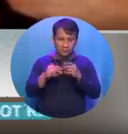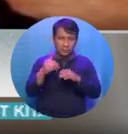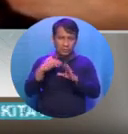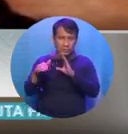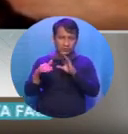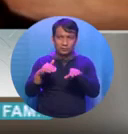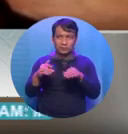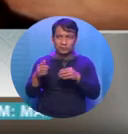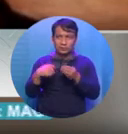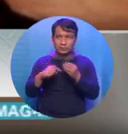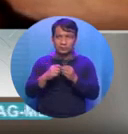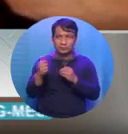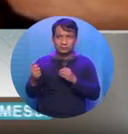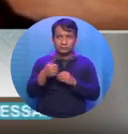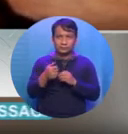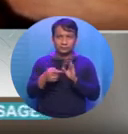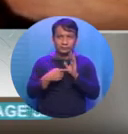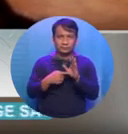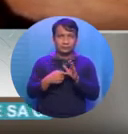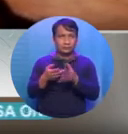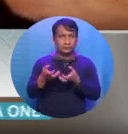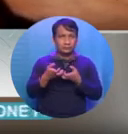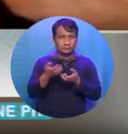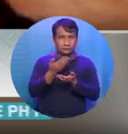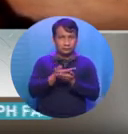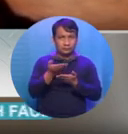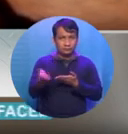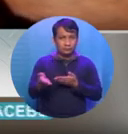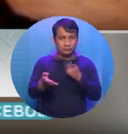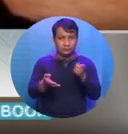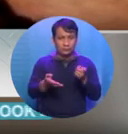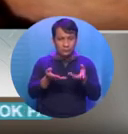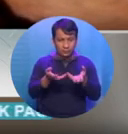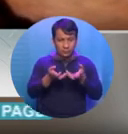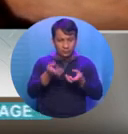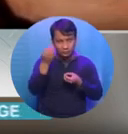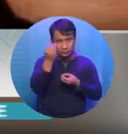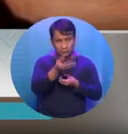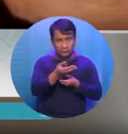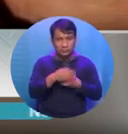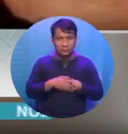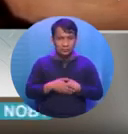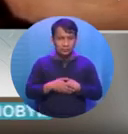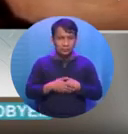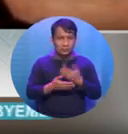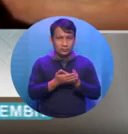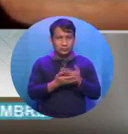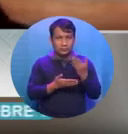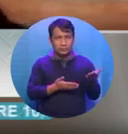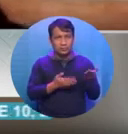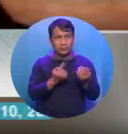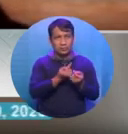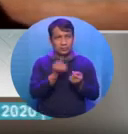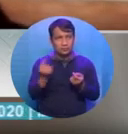po kasi ako sa kanya. Sabi ko kung gusto mong bumili. Tapos sabi niya na bibilhin ko yan. Sa'yo na lang yung isa. Yun